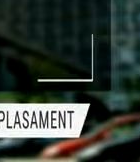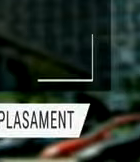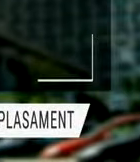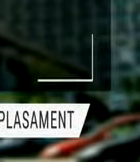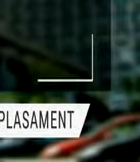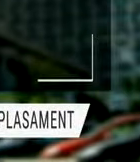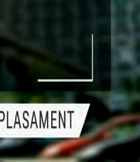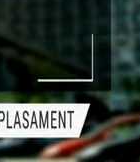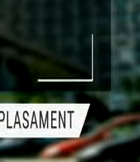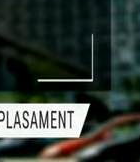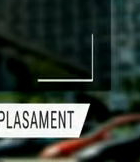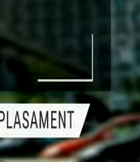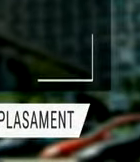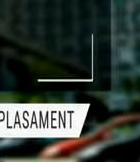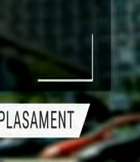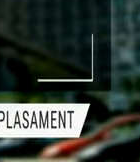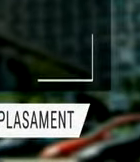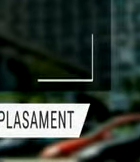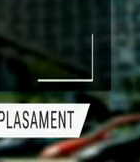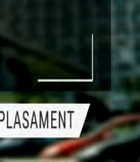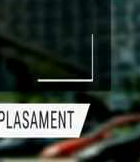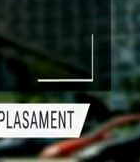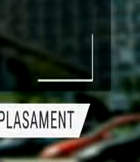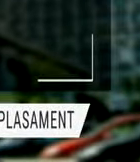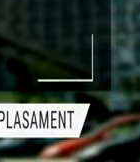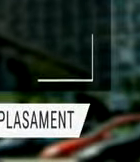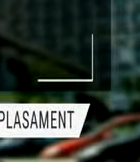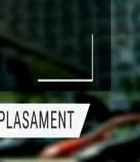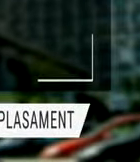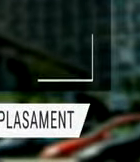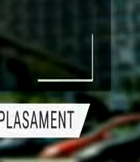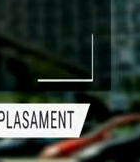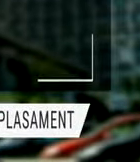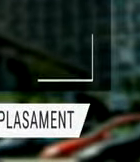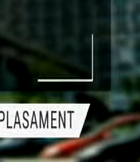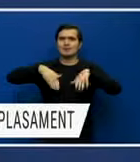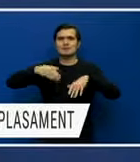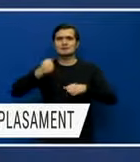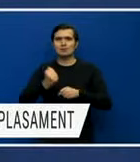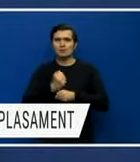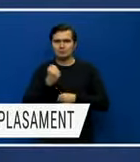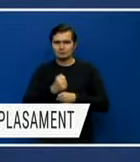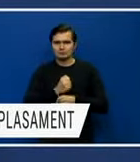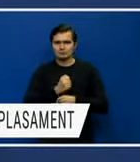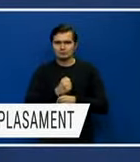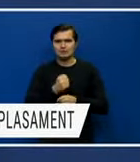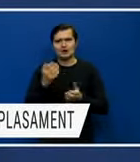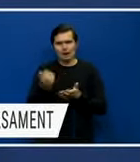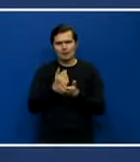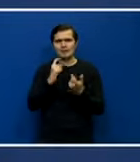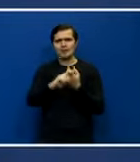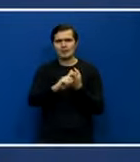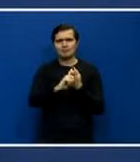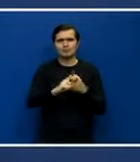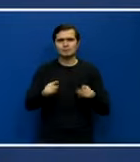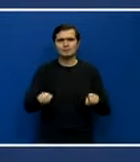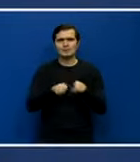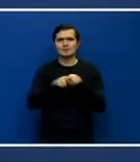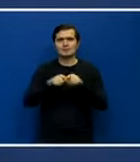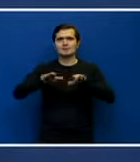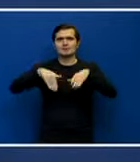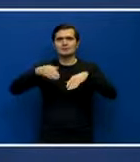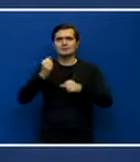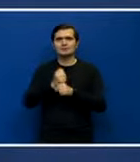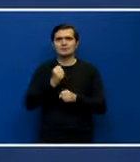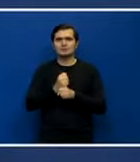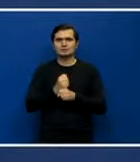află cu măsură de protecție într-un serviciu social și beneficiază de servicii medico-psihosociale. Am luat legătura imediat cu domnul